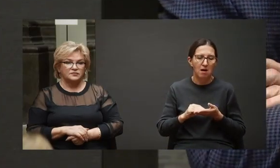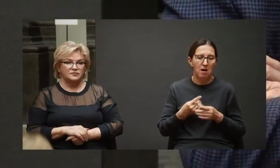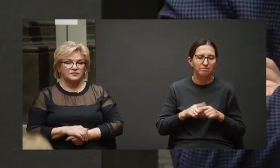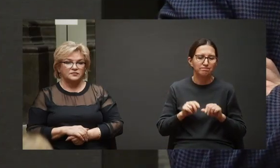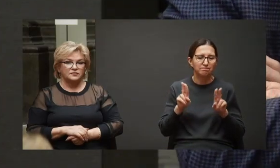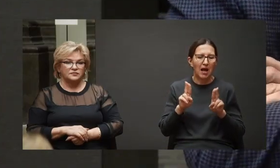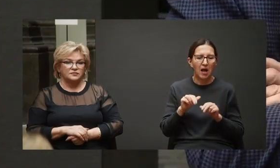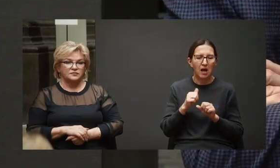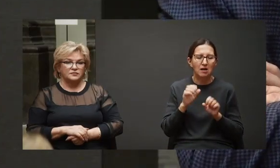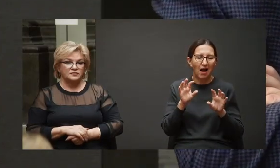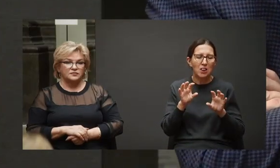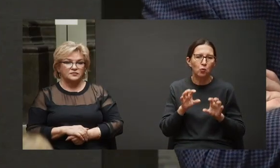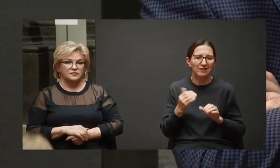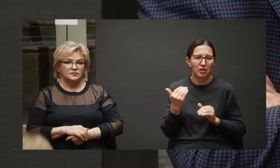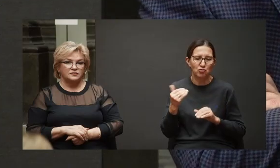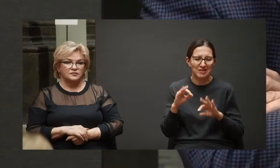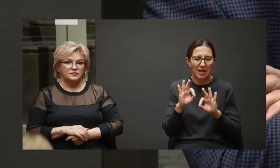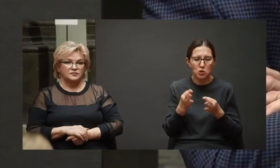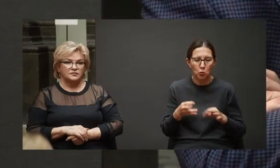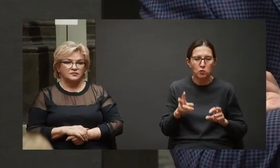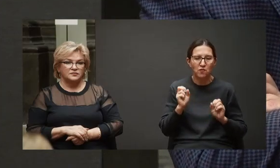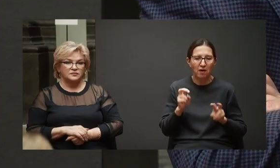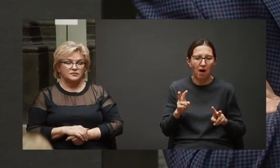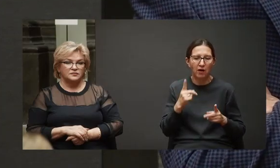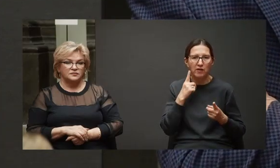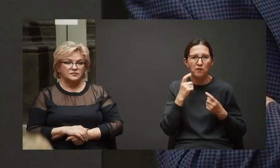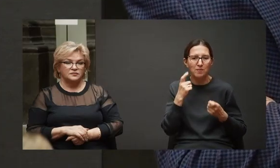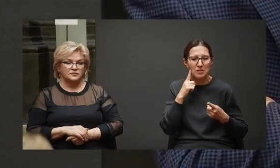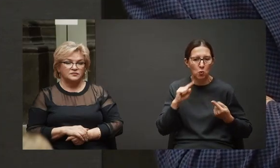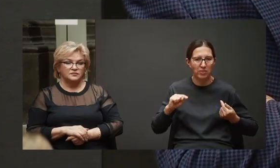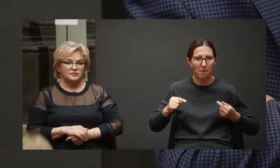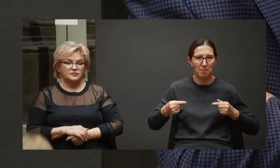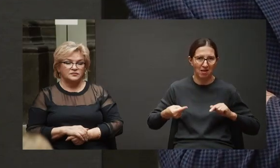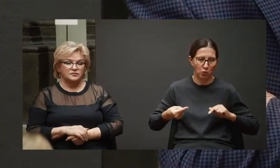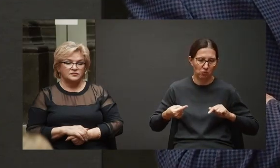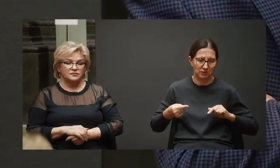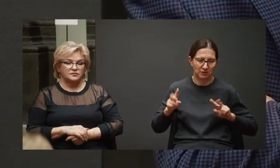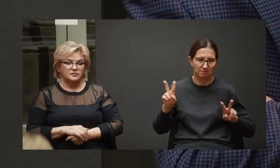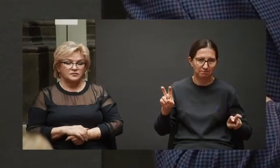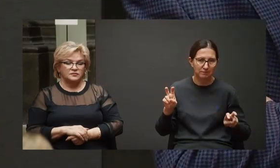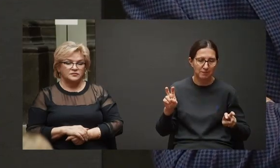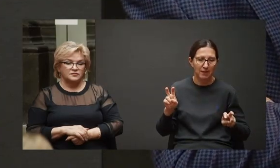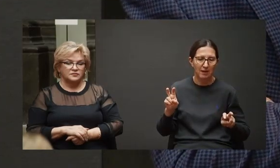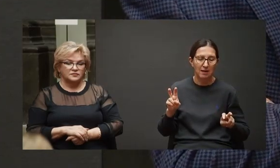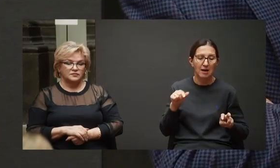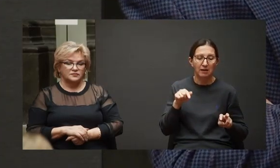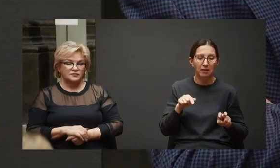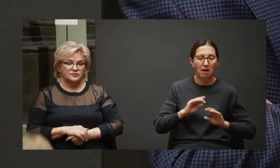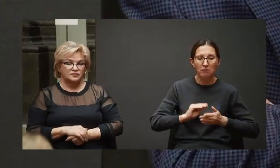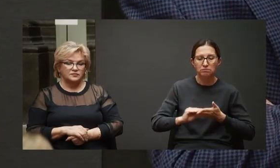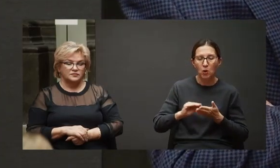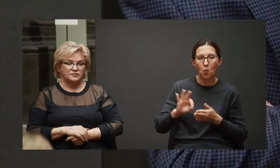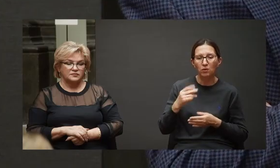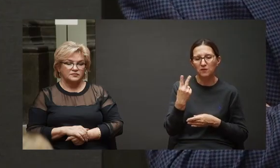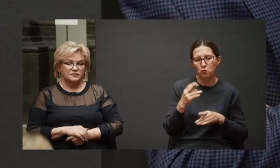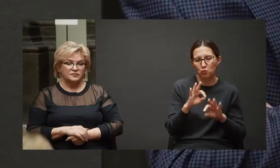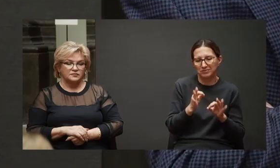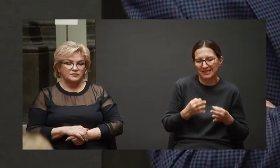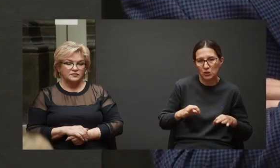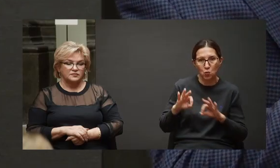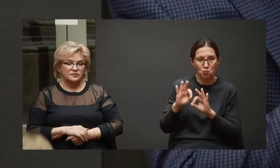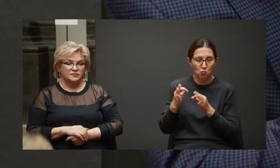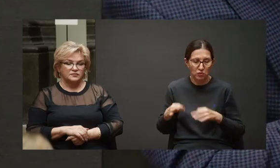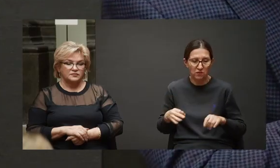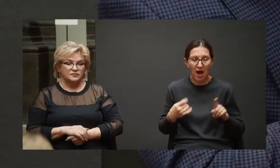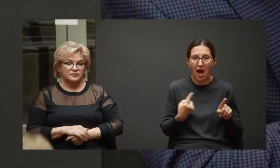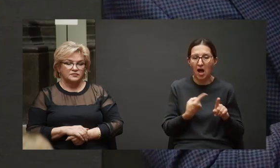каноническое искусство как информационный парадокс, оно называется. Там речь идет о двух искусствах, одно из которых